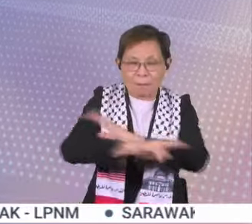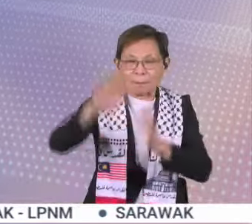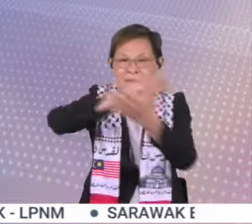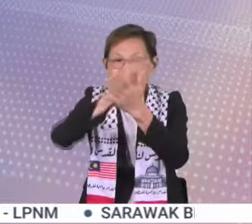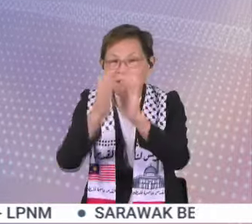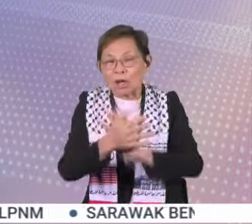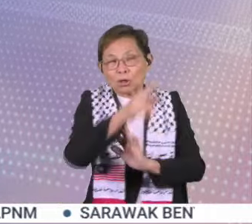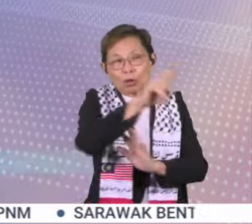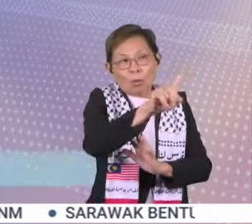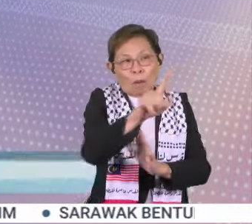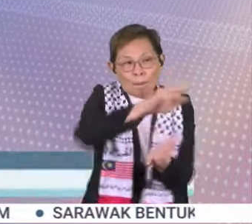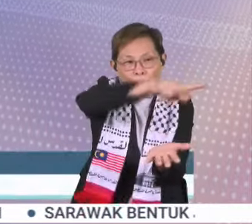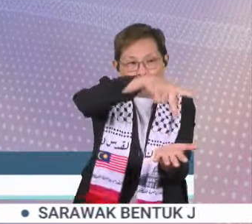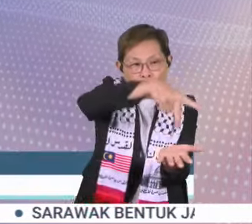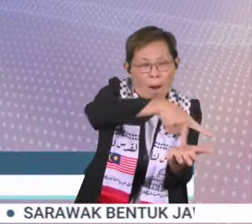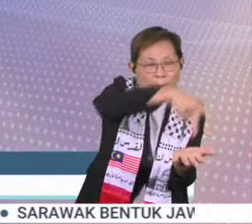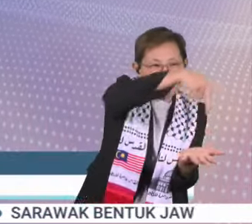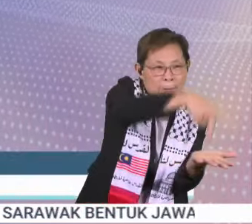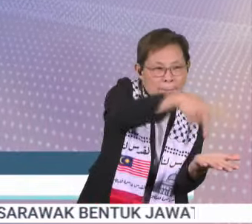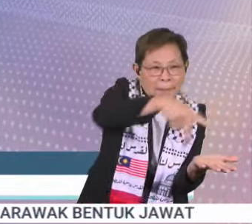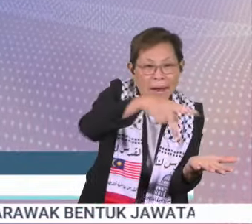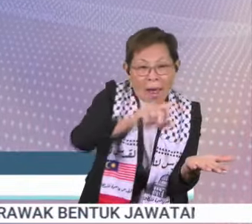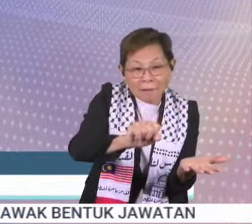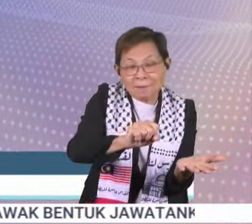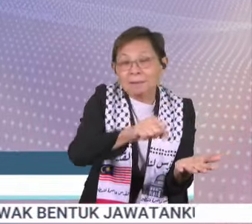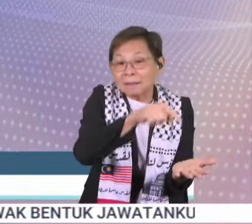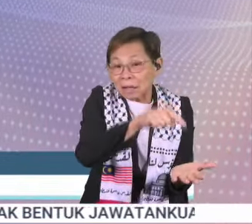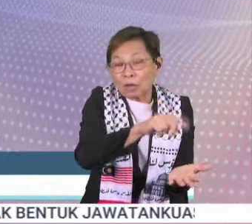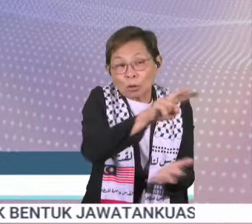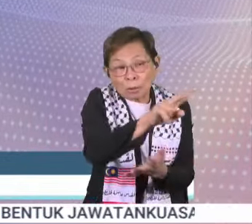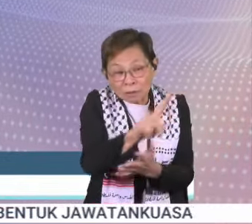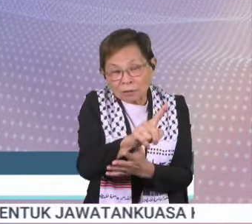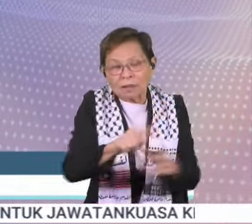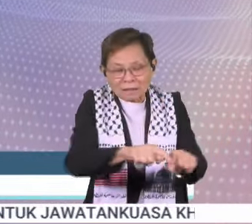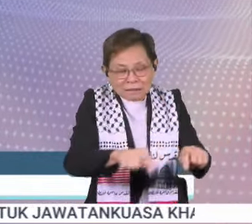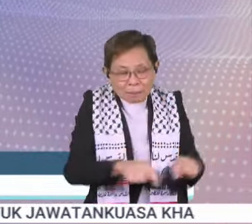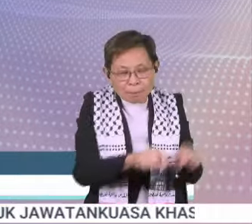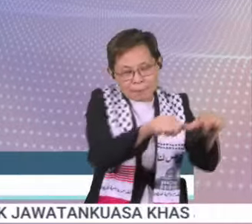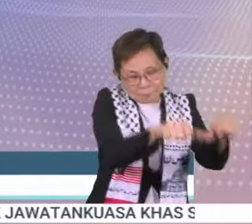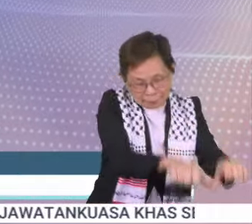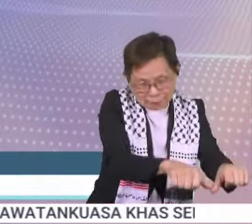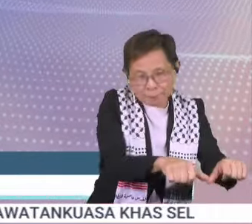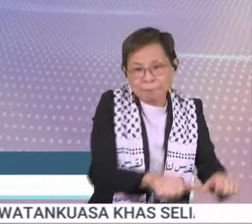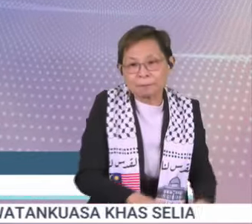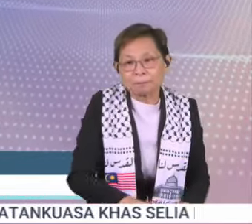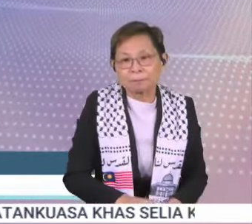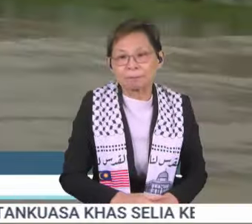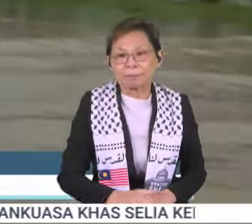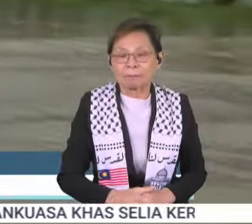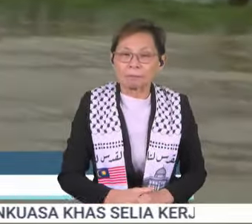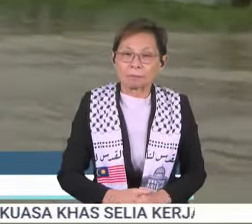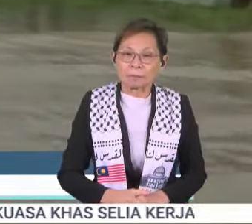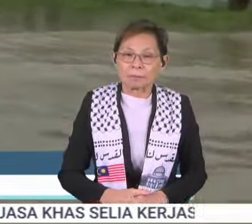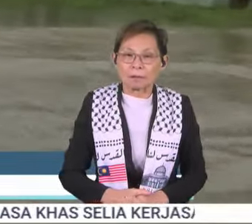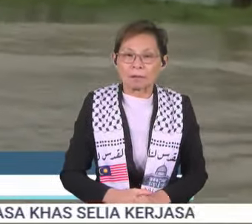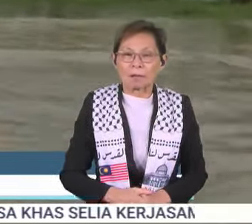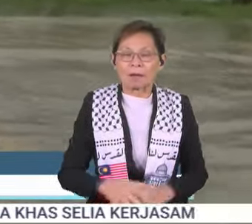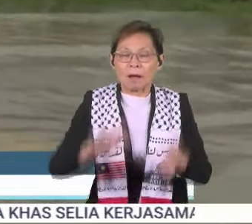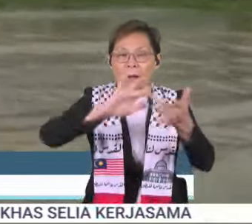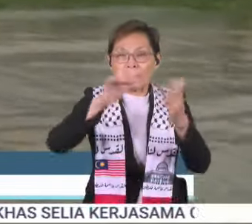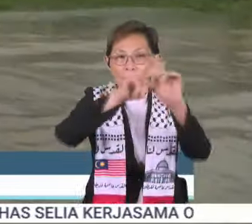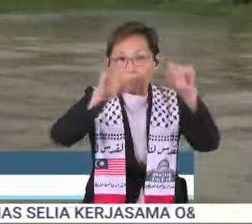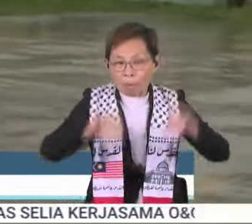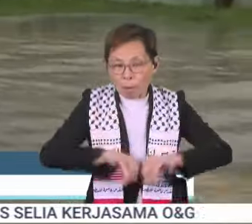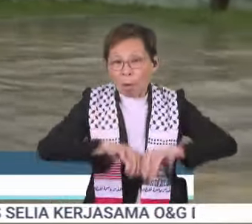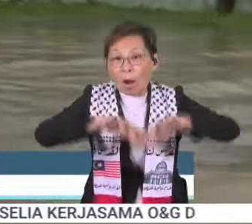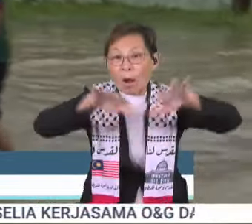menjadikan 21 pusat pemindahan sementara PPS sebagai tempat berlindung menurut portal